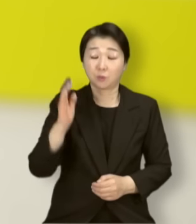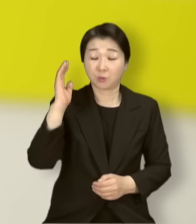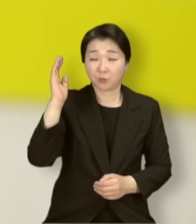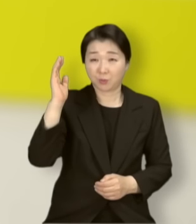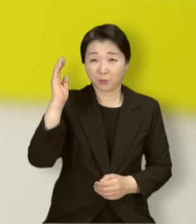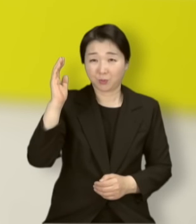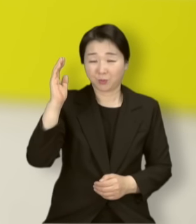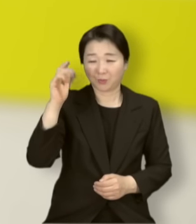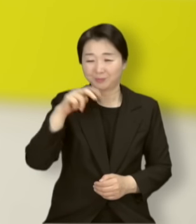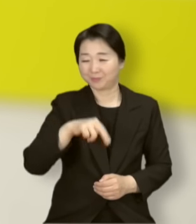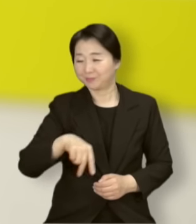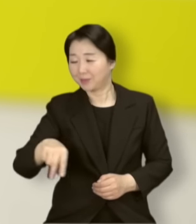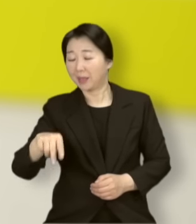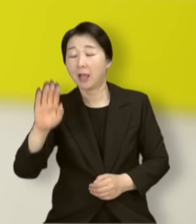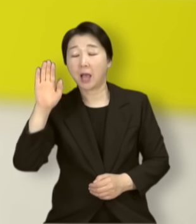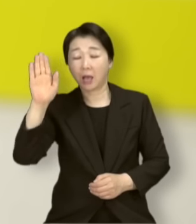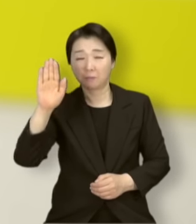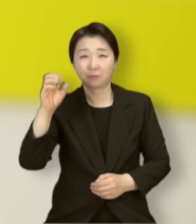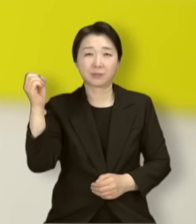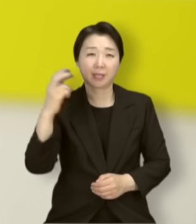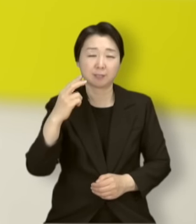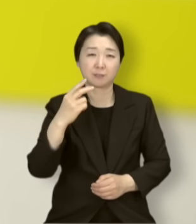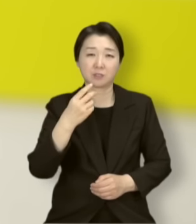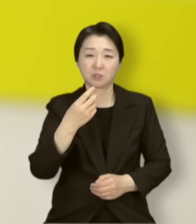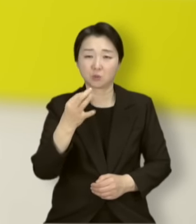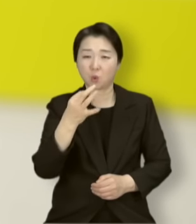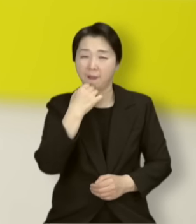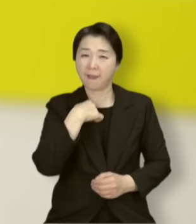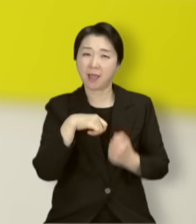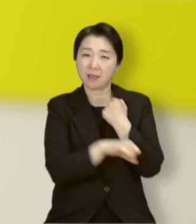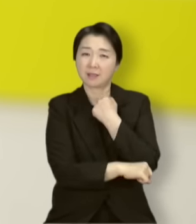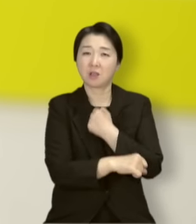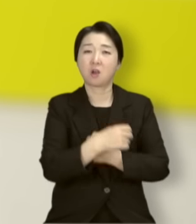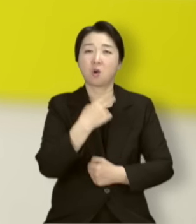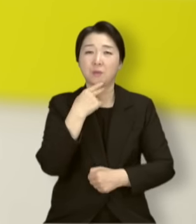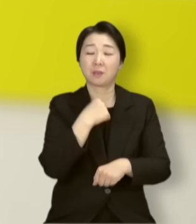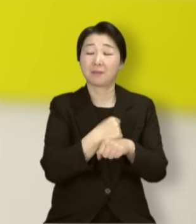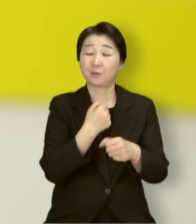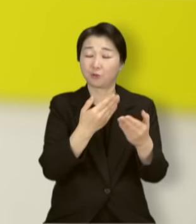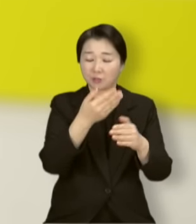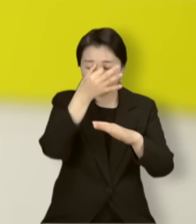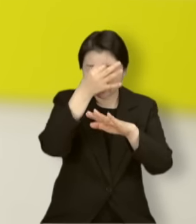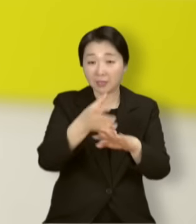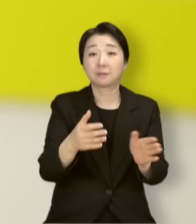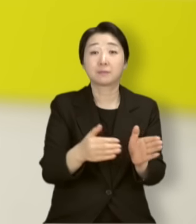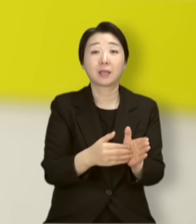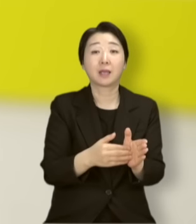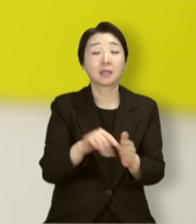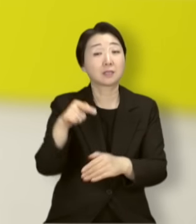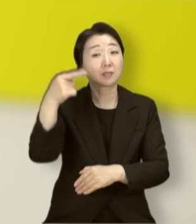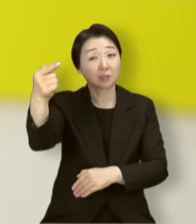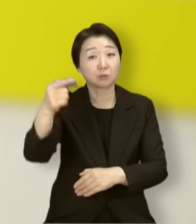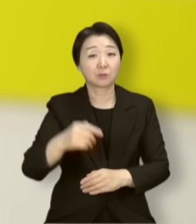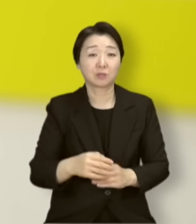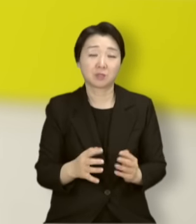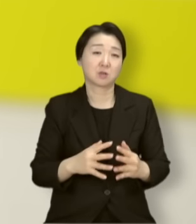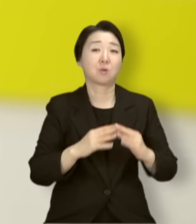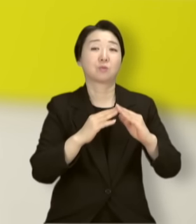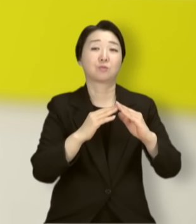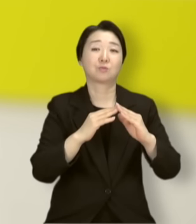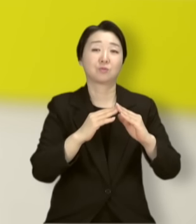같이 다시는 이런 일이 없도록 하겠습니다 하고 머리를 숙였는데 그 이후로